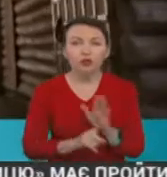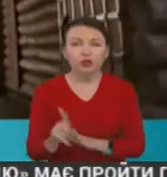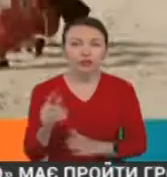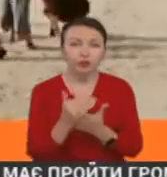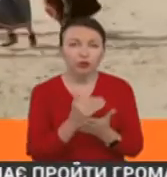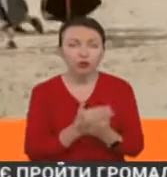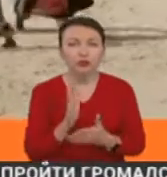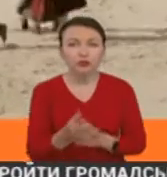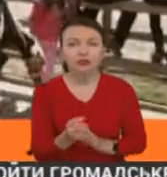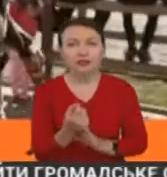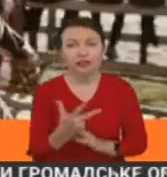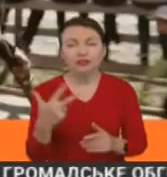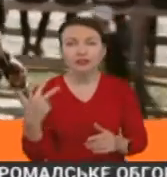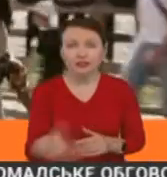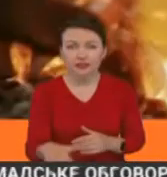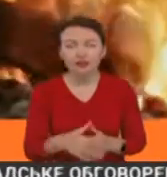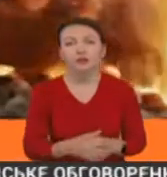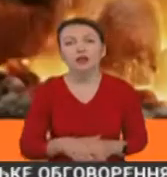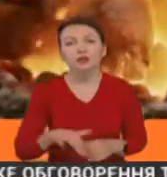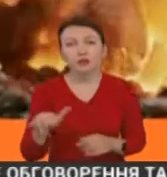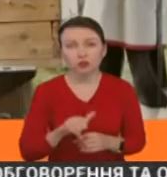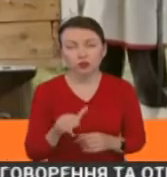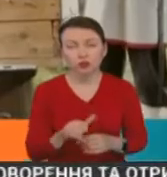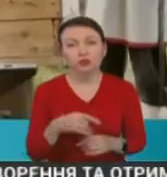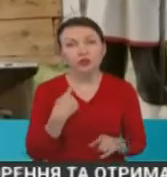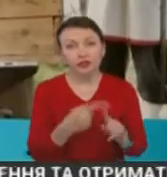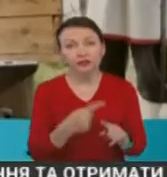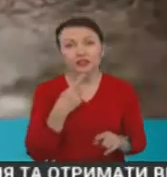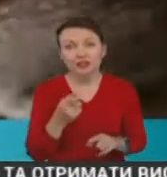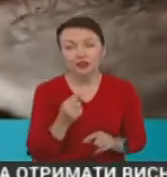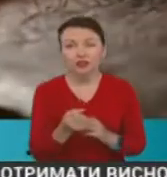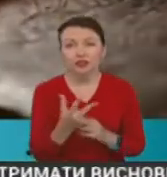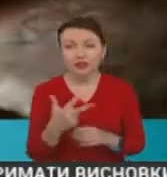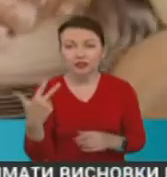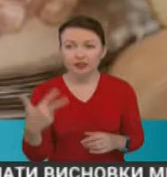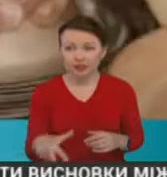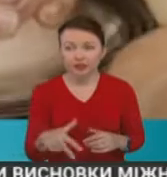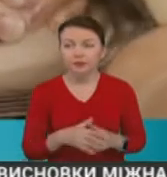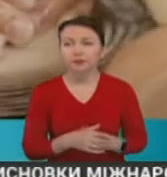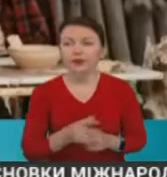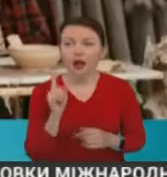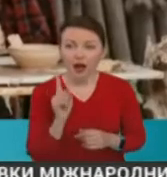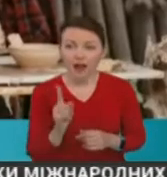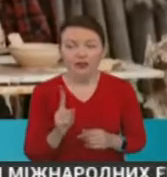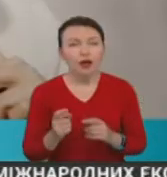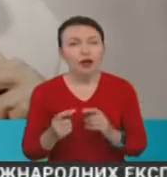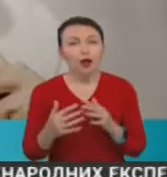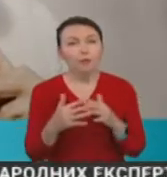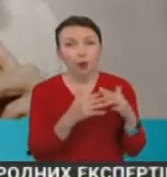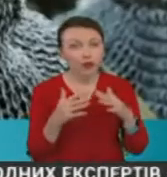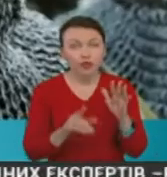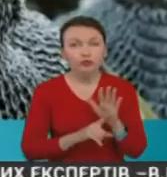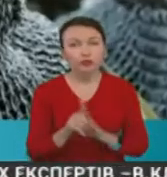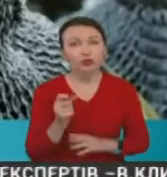програми буде о 13:30 в суботу та в неділю о 13:30. Але бої розпочинаються вже з